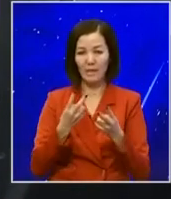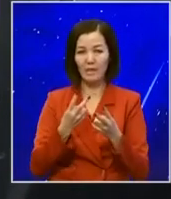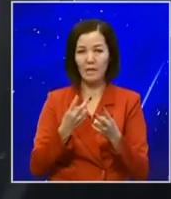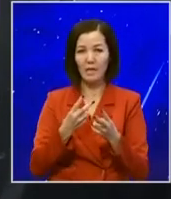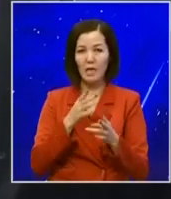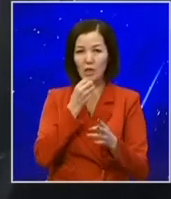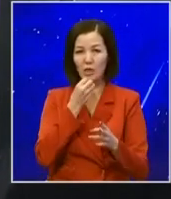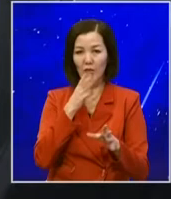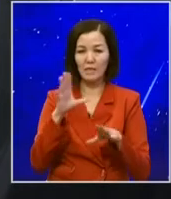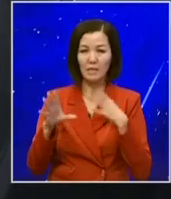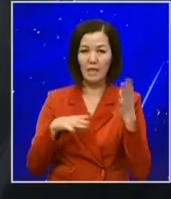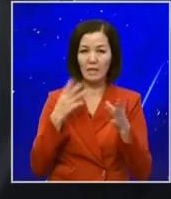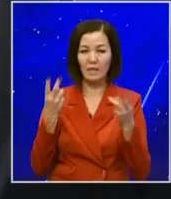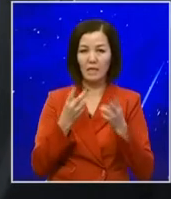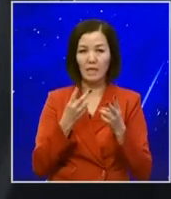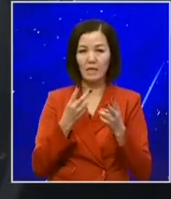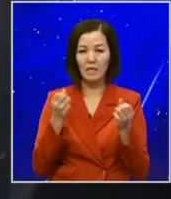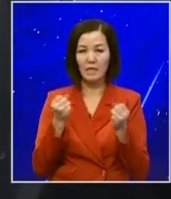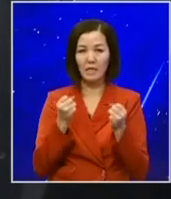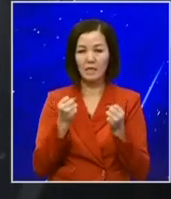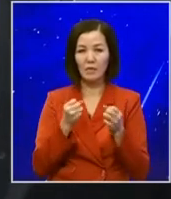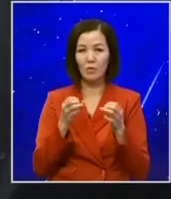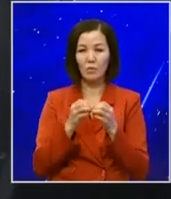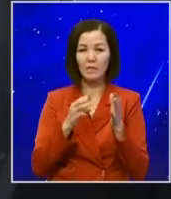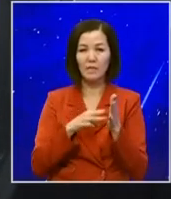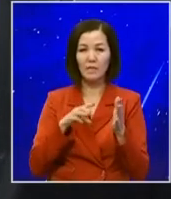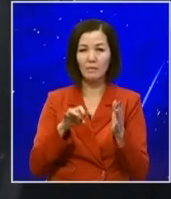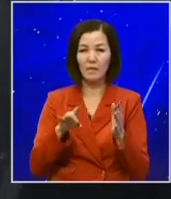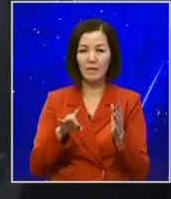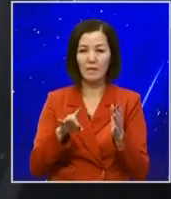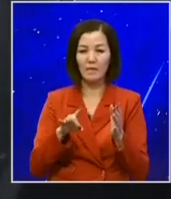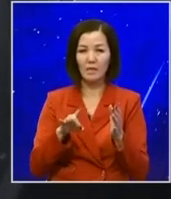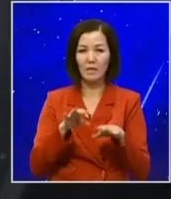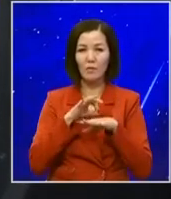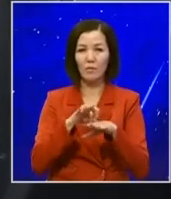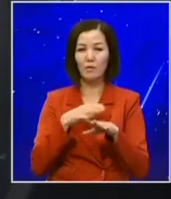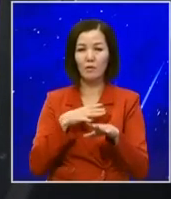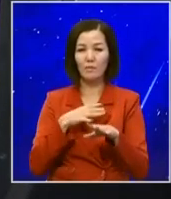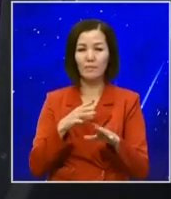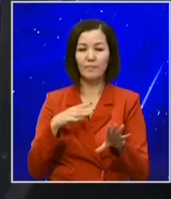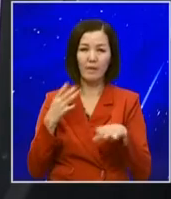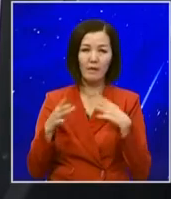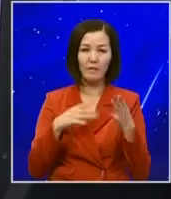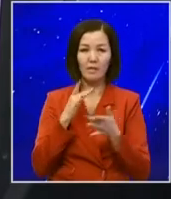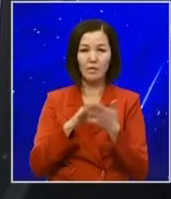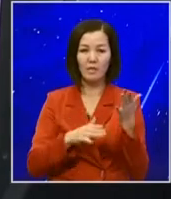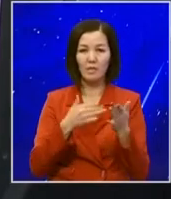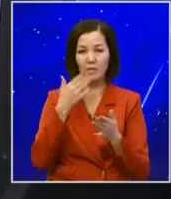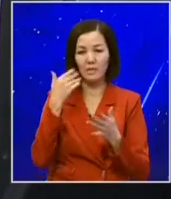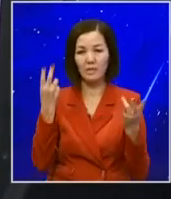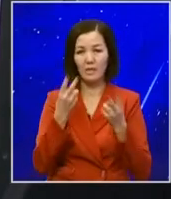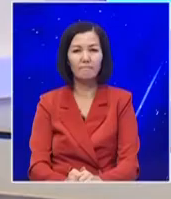жақсы дайындалып отырмыз қазір. Қыс кезде қазір 18 метрге атып отырмыз, сол түрде физикалық түрде қатты дайындалып отырмыз. Жазда физикалық